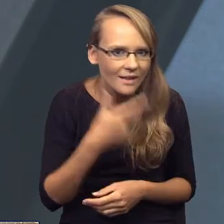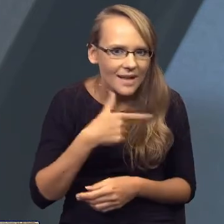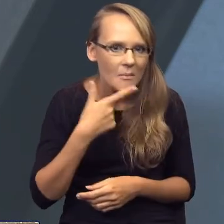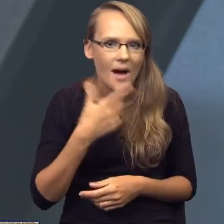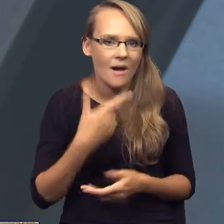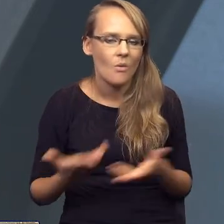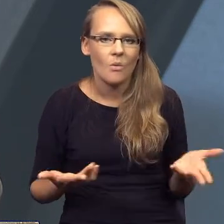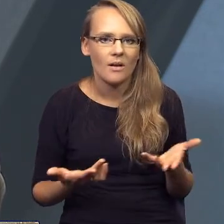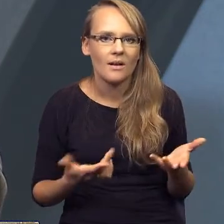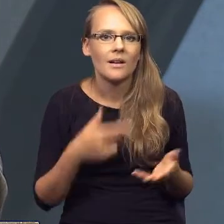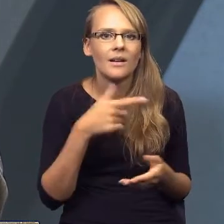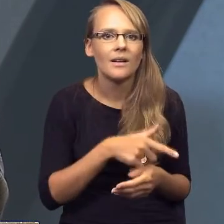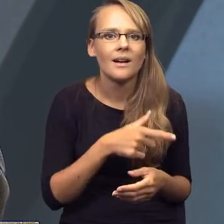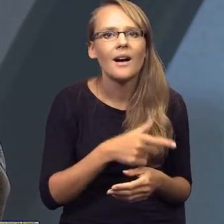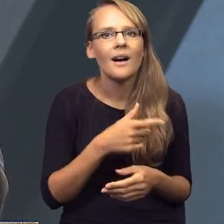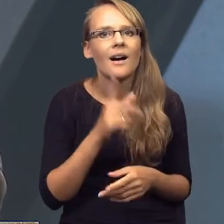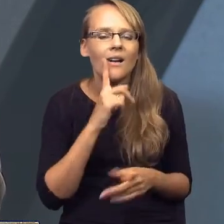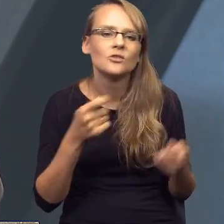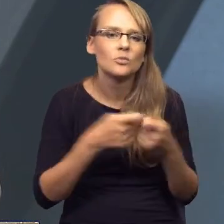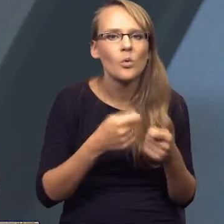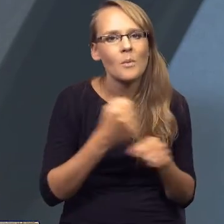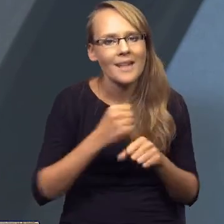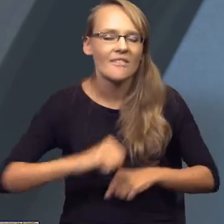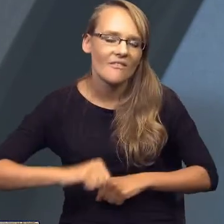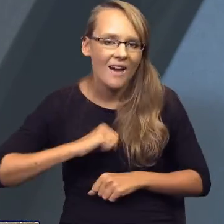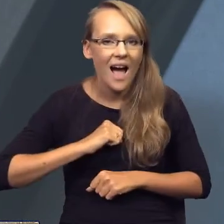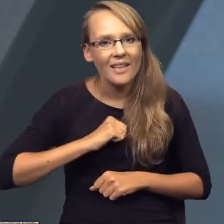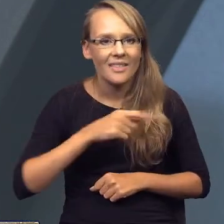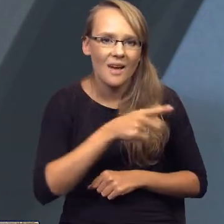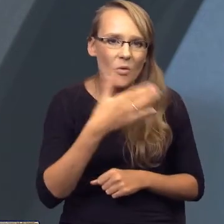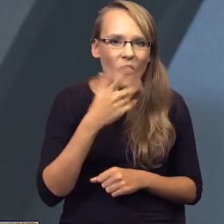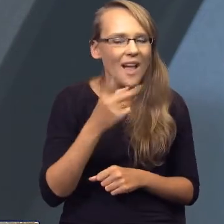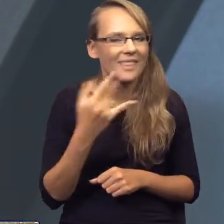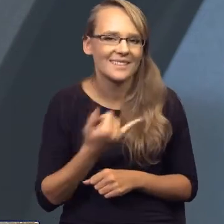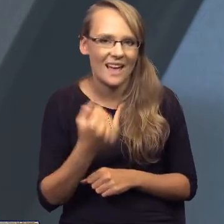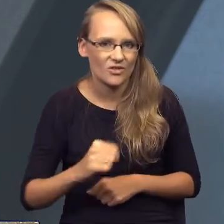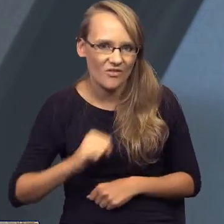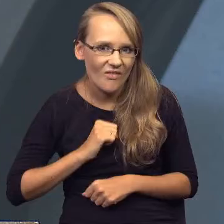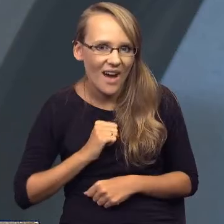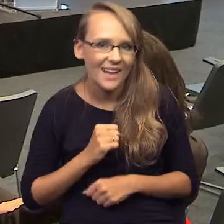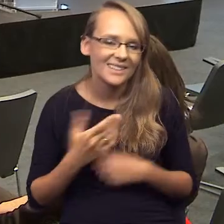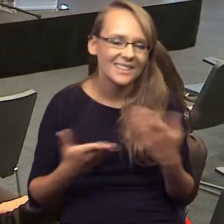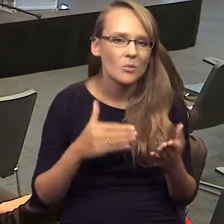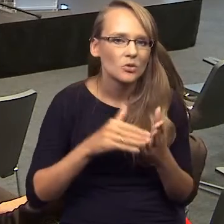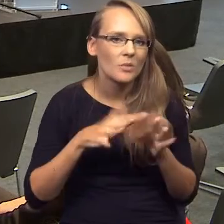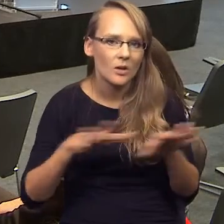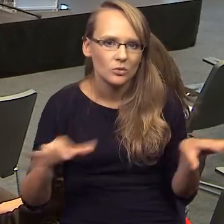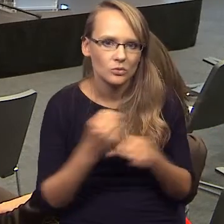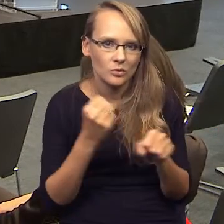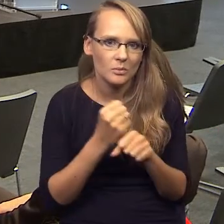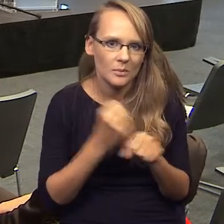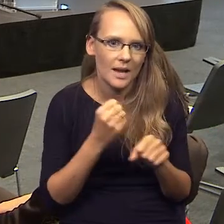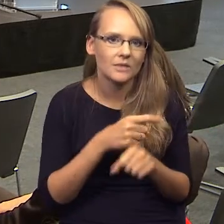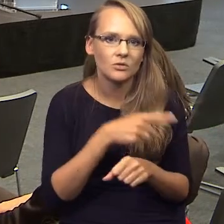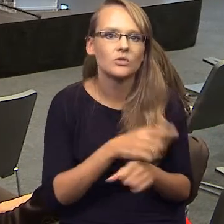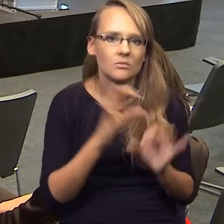jakby troszeczkę mówienie, że jest fajna współpraca, ale do końca nie fajna. No tak więc trzeba wiele jeszcze pracy wykonać, żeby to